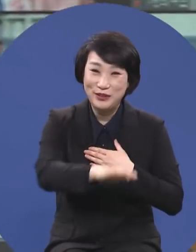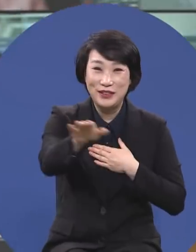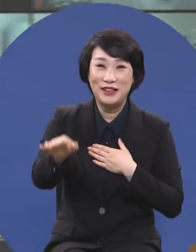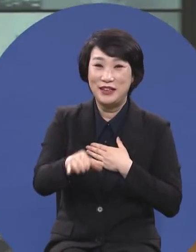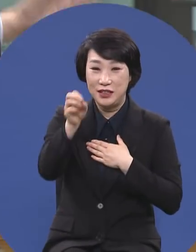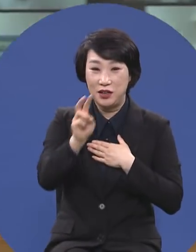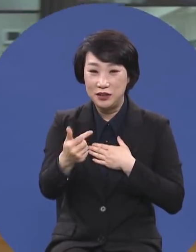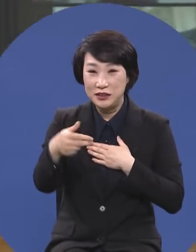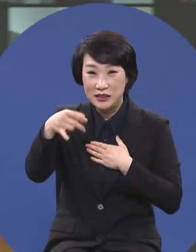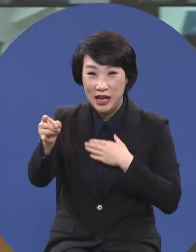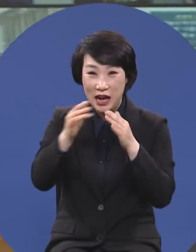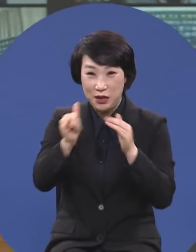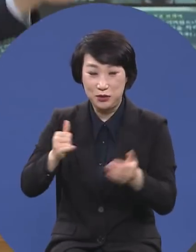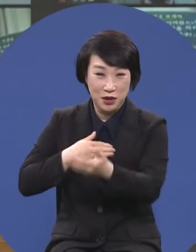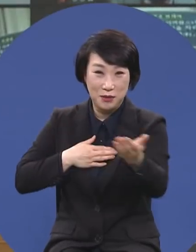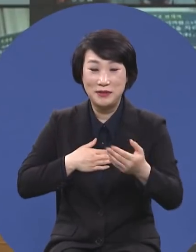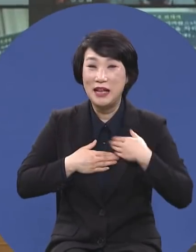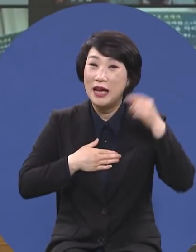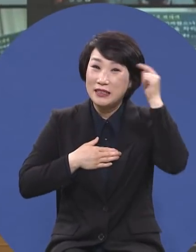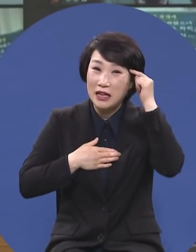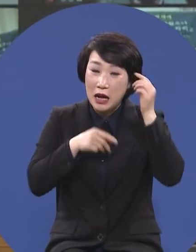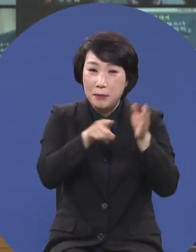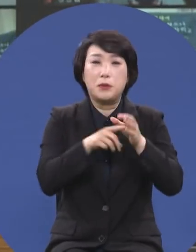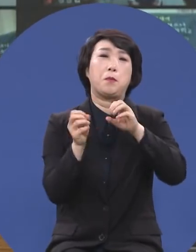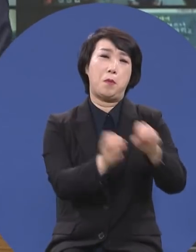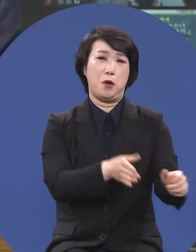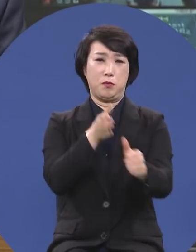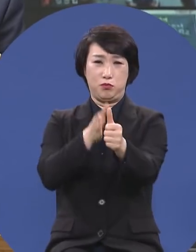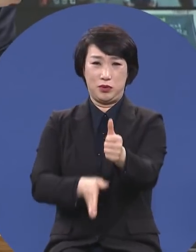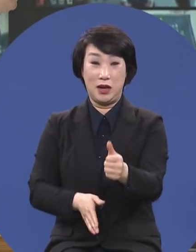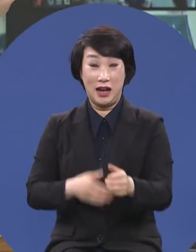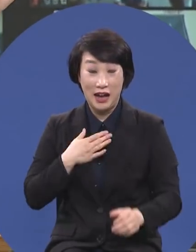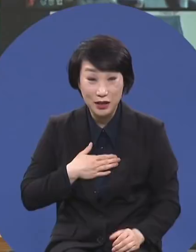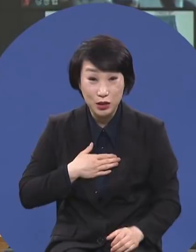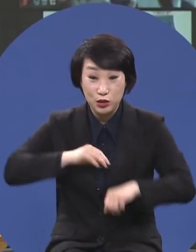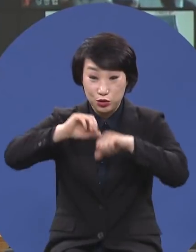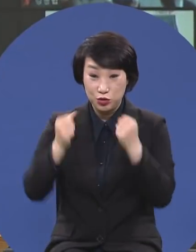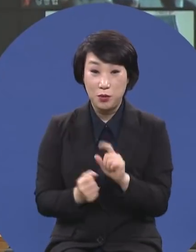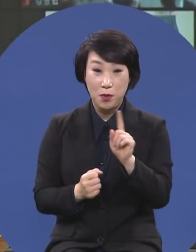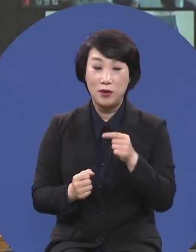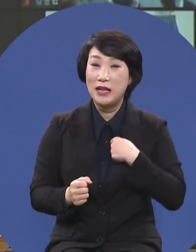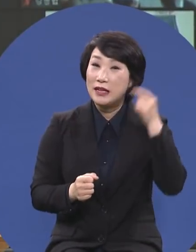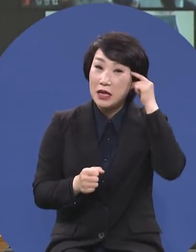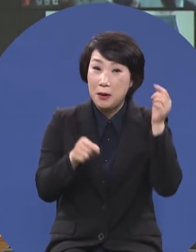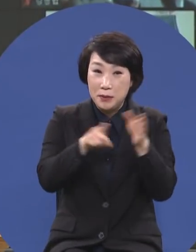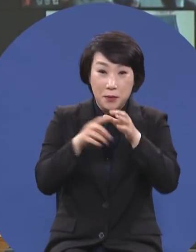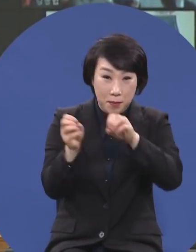연세가족이요, 내 신념을 버려라. 순종은 내 신념을